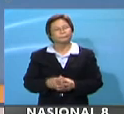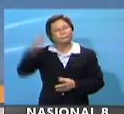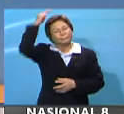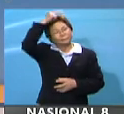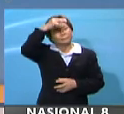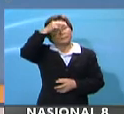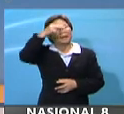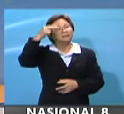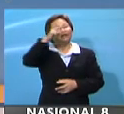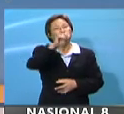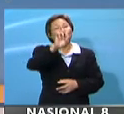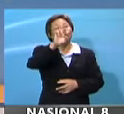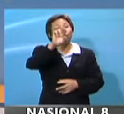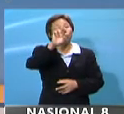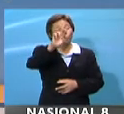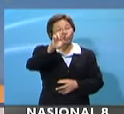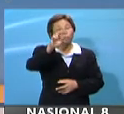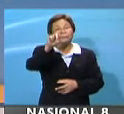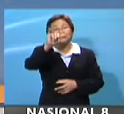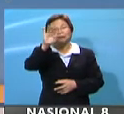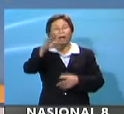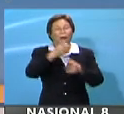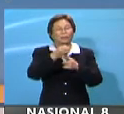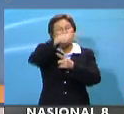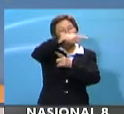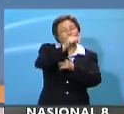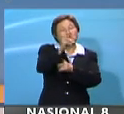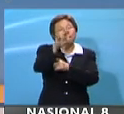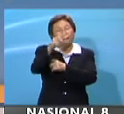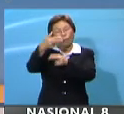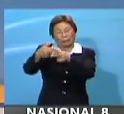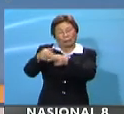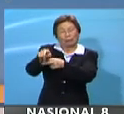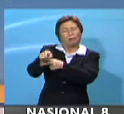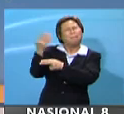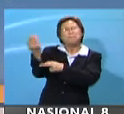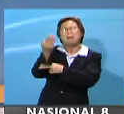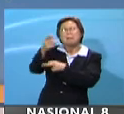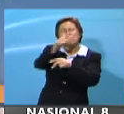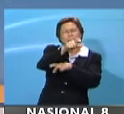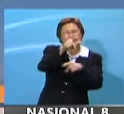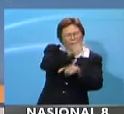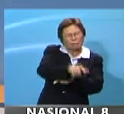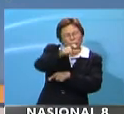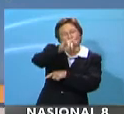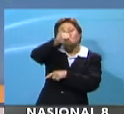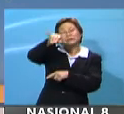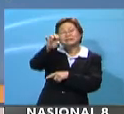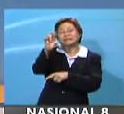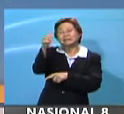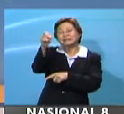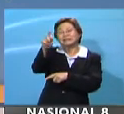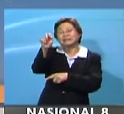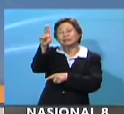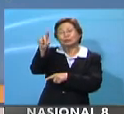Haji Nong Taib Santan atau dikenali sebagai Pawang Nong adalah satu nama yang tidak asing bagi penduduk Jerantut, Pahang. Beliau juga